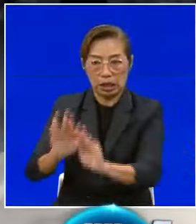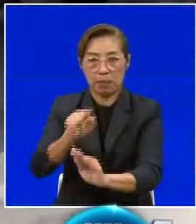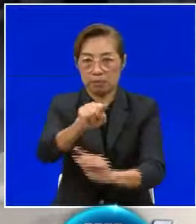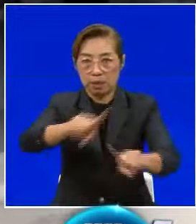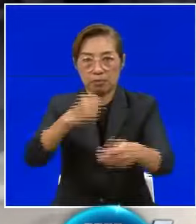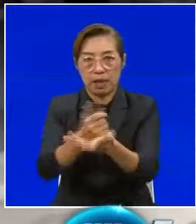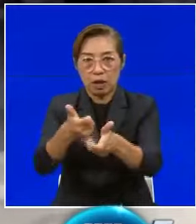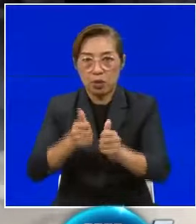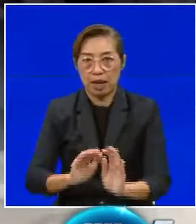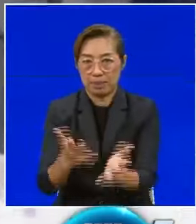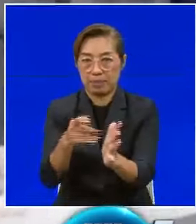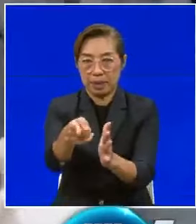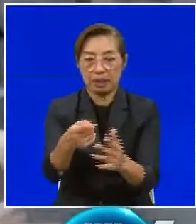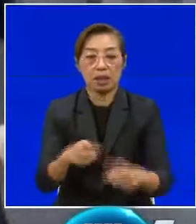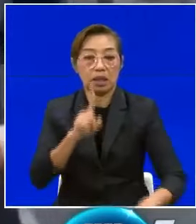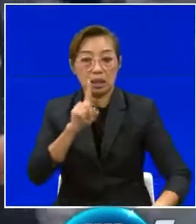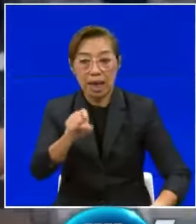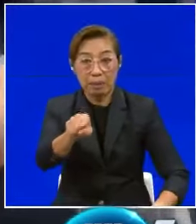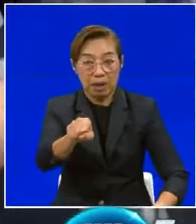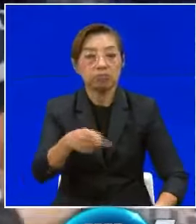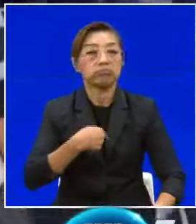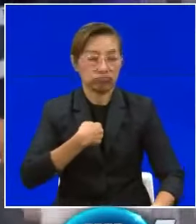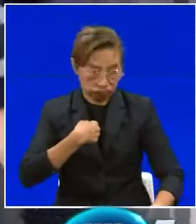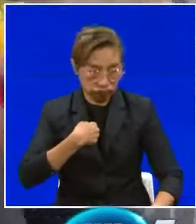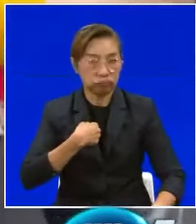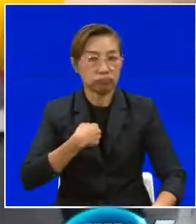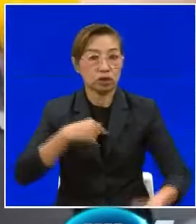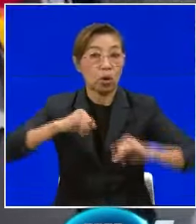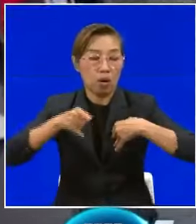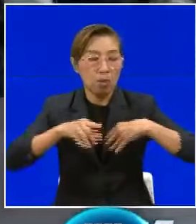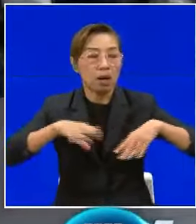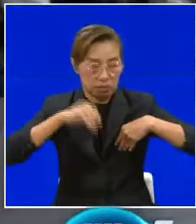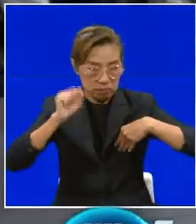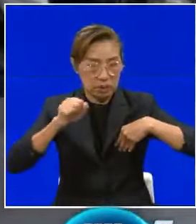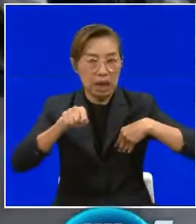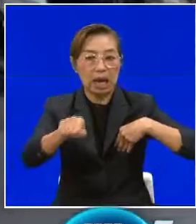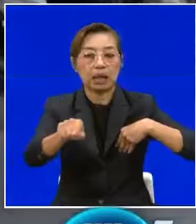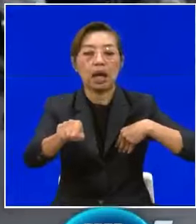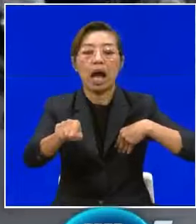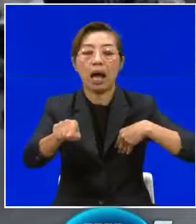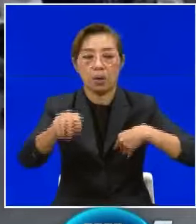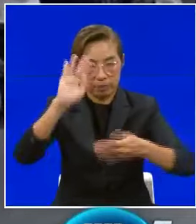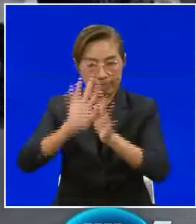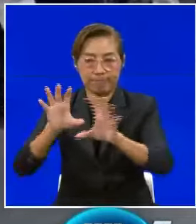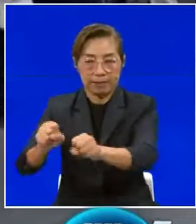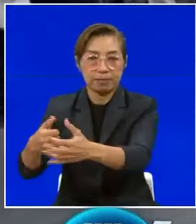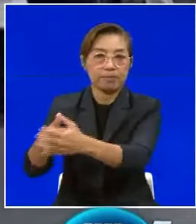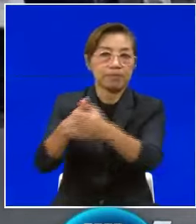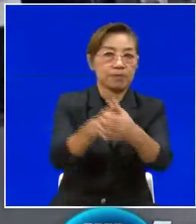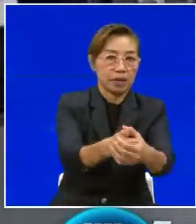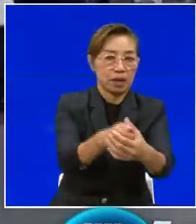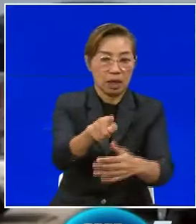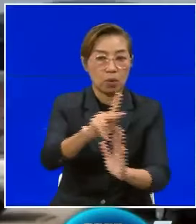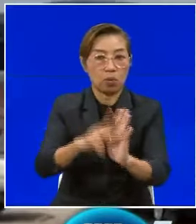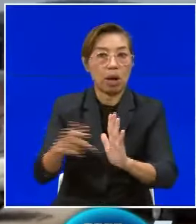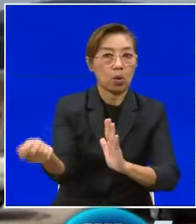องต้นผู้ต้องหาเขาก็ให้การรับสารภาพนะเขาบอกว่ามีการส่งตัวผู้ต้องหาให้พนักงานสอบสวนสถานีตำรวจภูธรคลองกิ่วดำเนินคดี